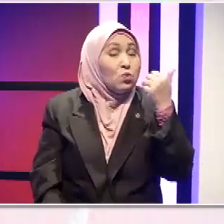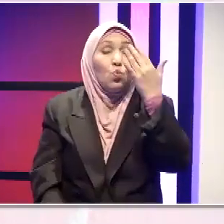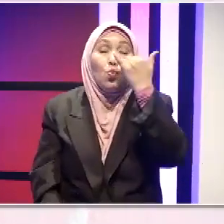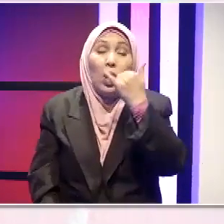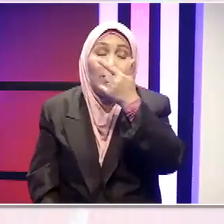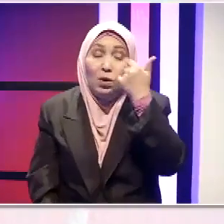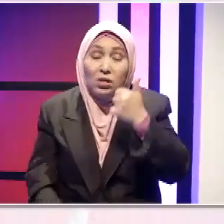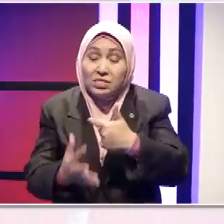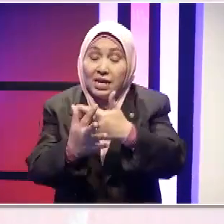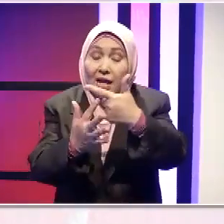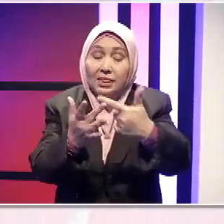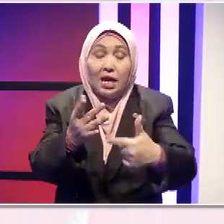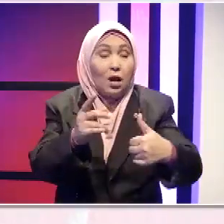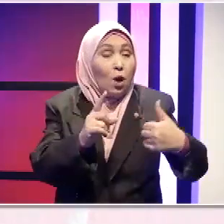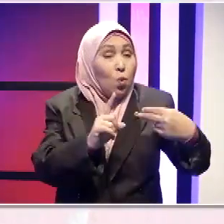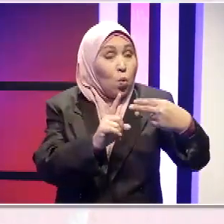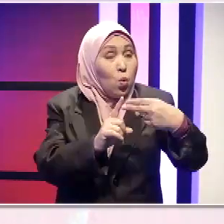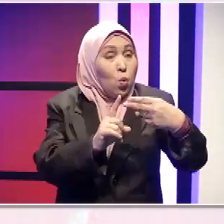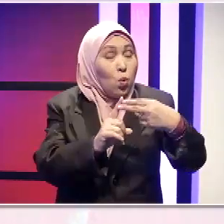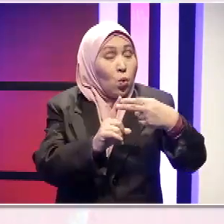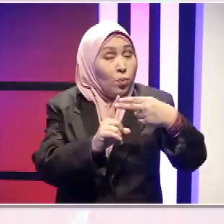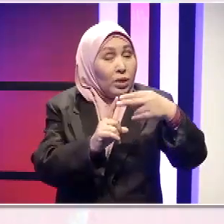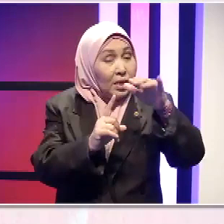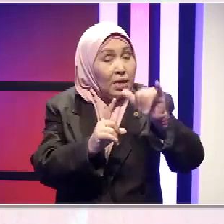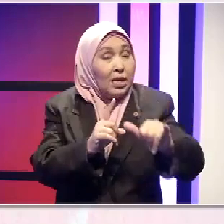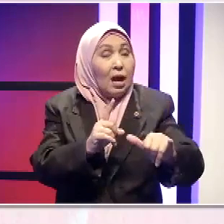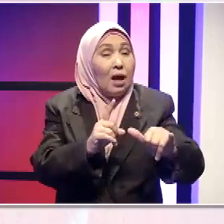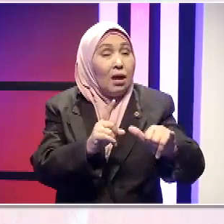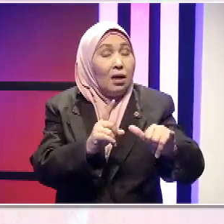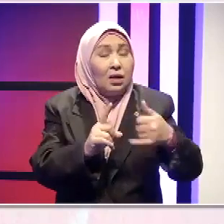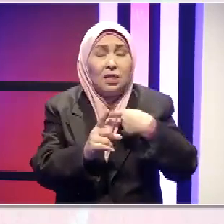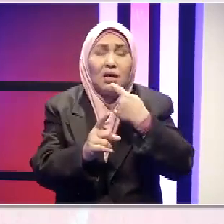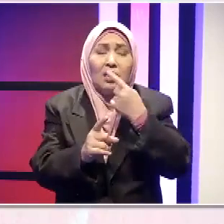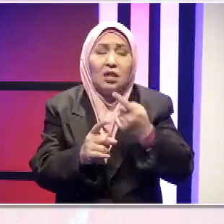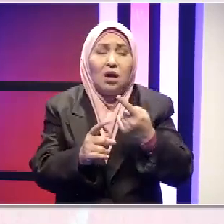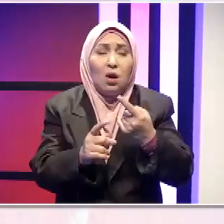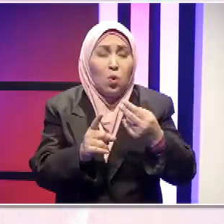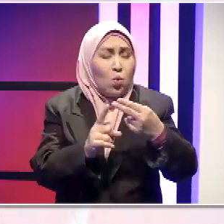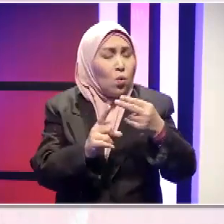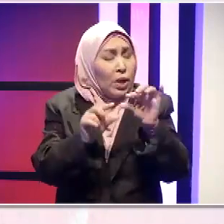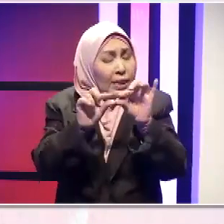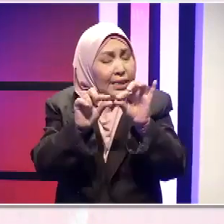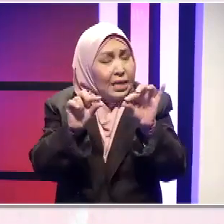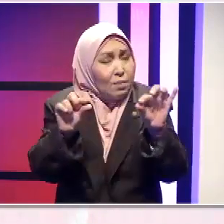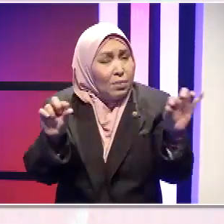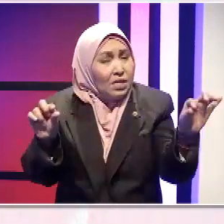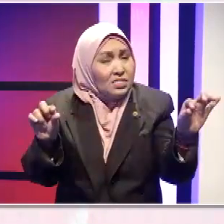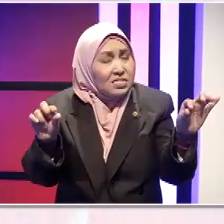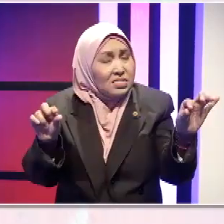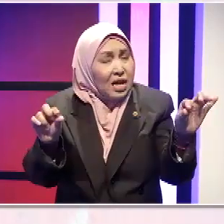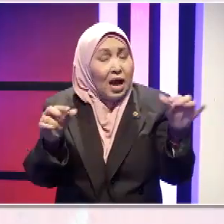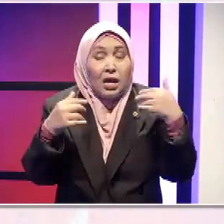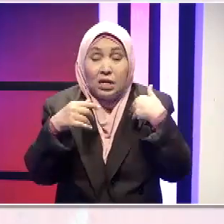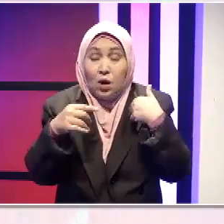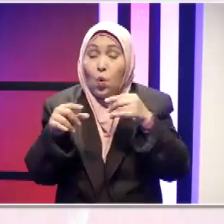diantara huruf-huruf dengan ataupun kita huruf yang nipis terletak Sebelah di